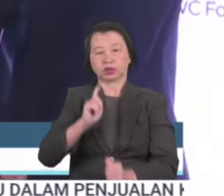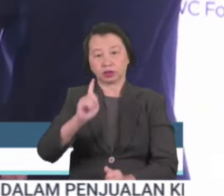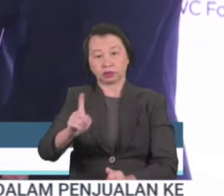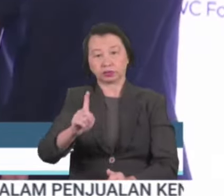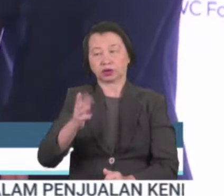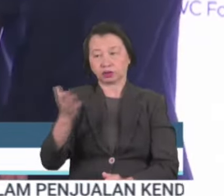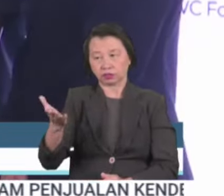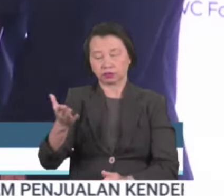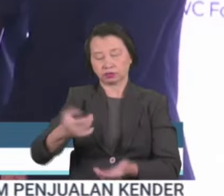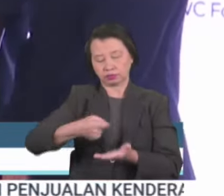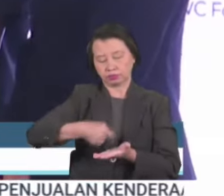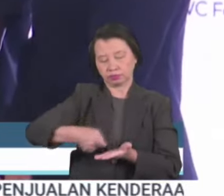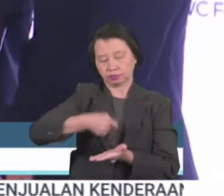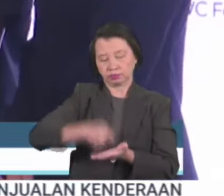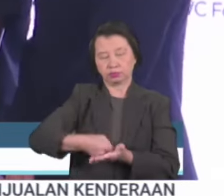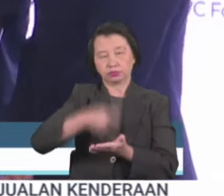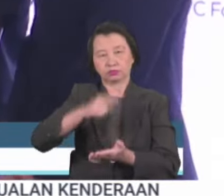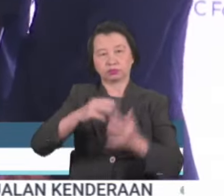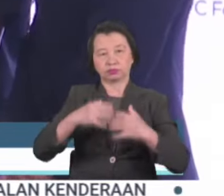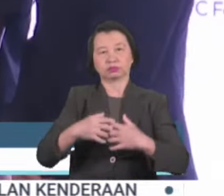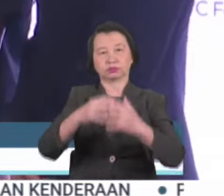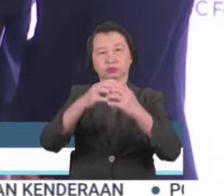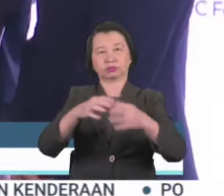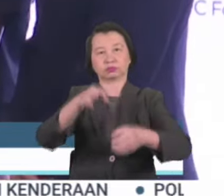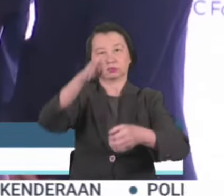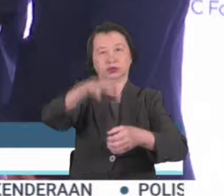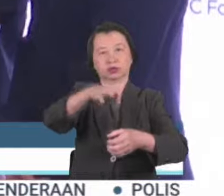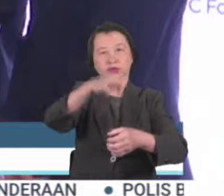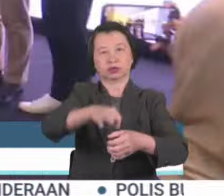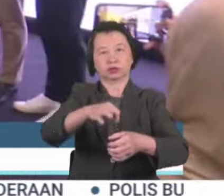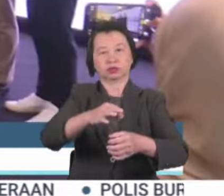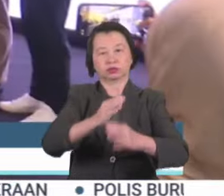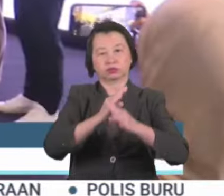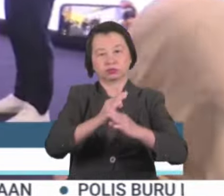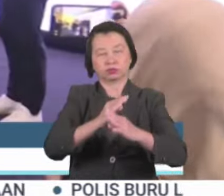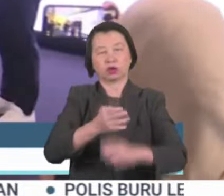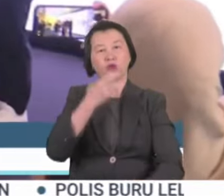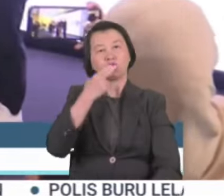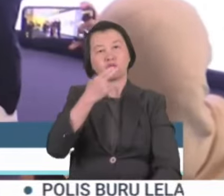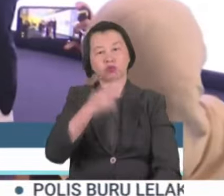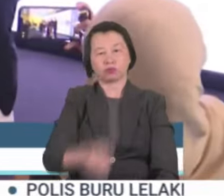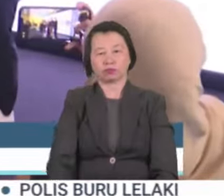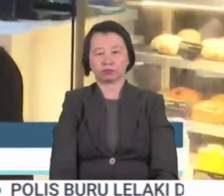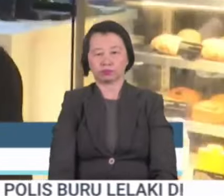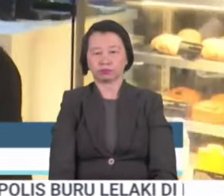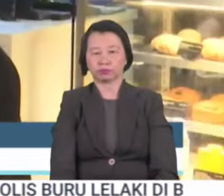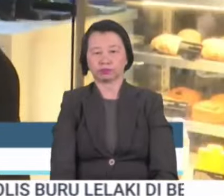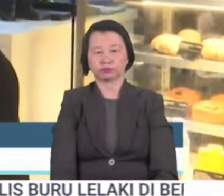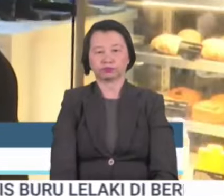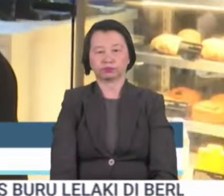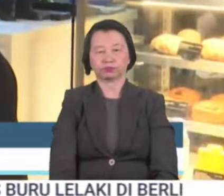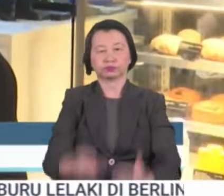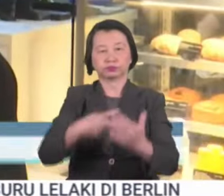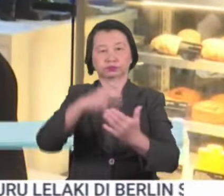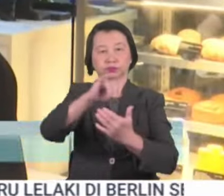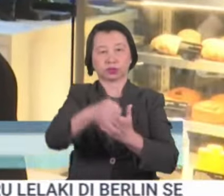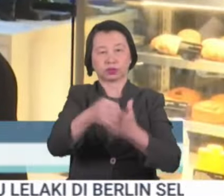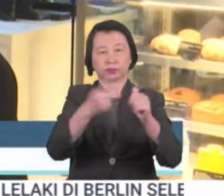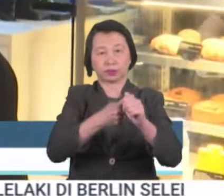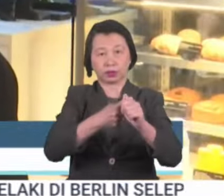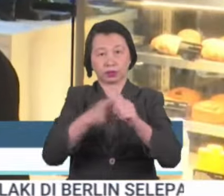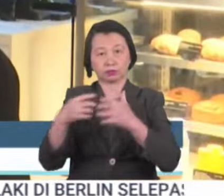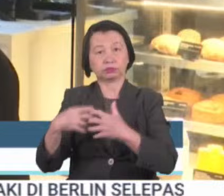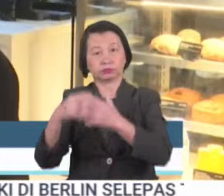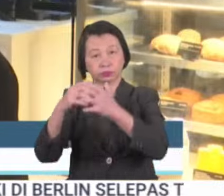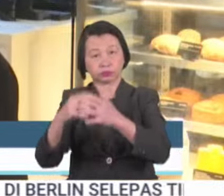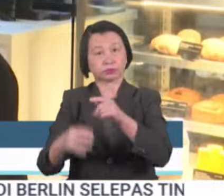Malaysia dimeterai bagi penubuhan tabung Cup of Hope. Projek pertama pertubuhan